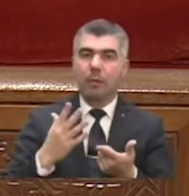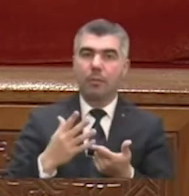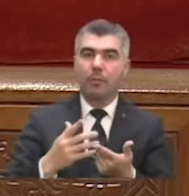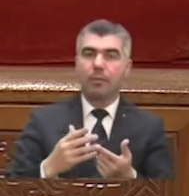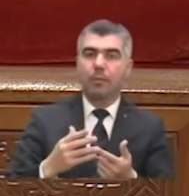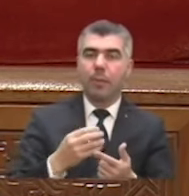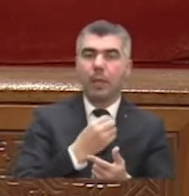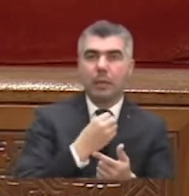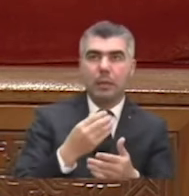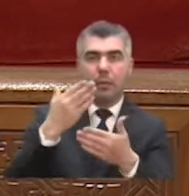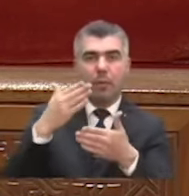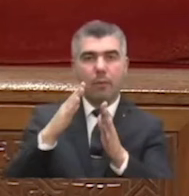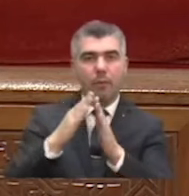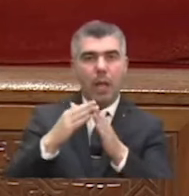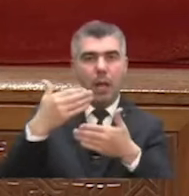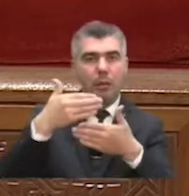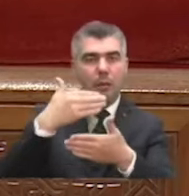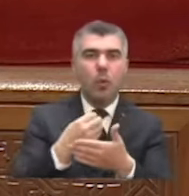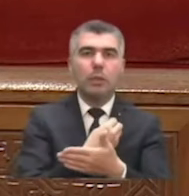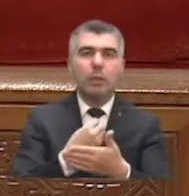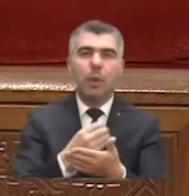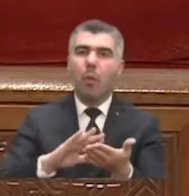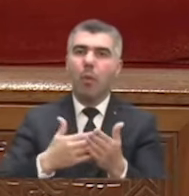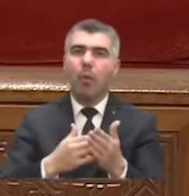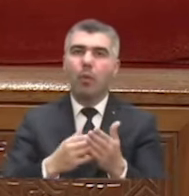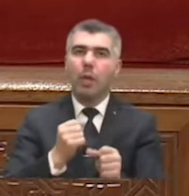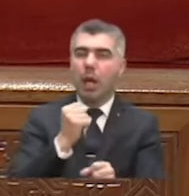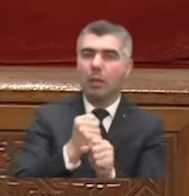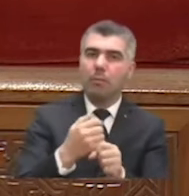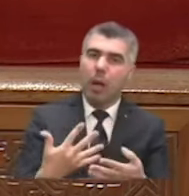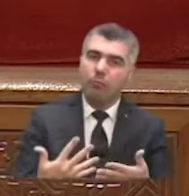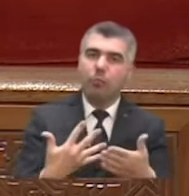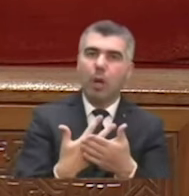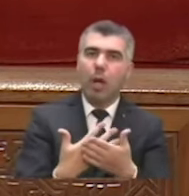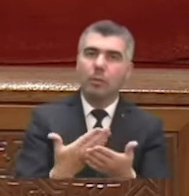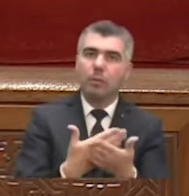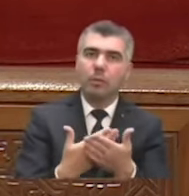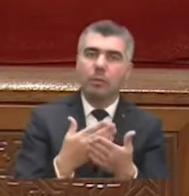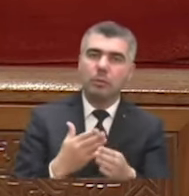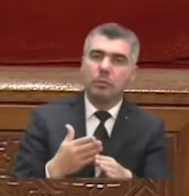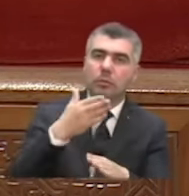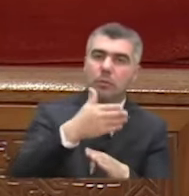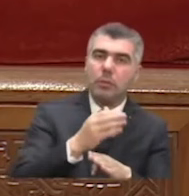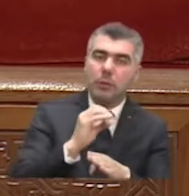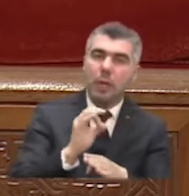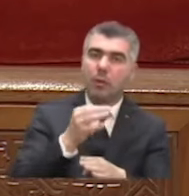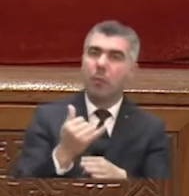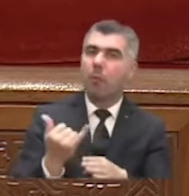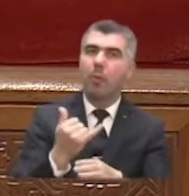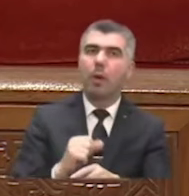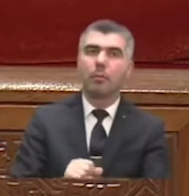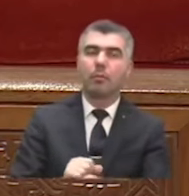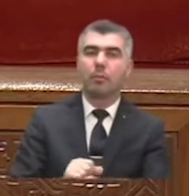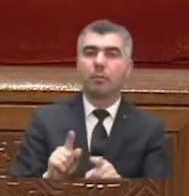قطاع السكنة، بما فيه قطاع الصحة. خصنا نعملوا بعضنا مع بعض ونسهلوا الولوج للتمويلات بانسجام تام